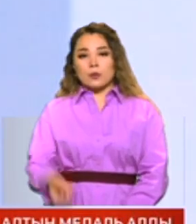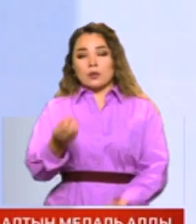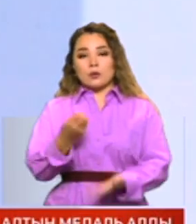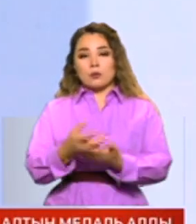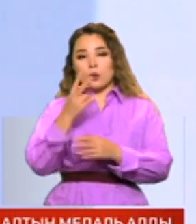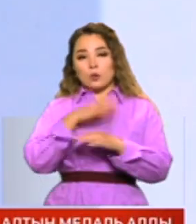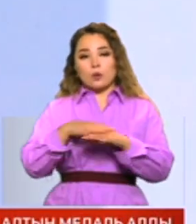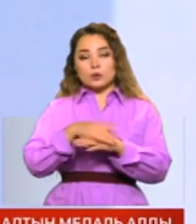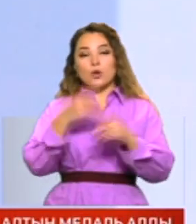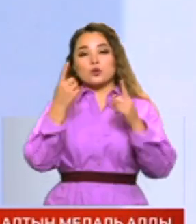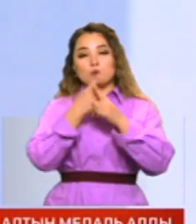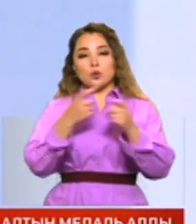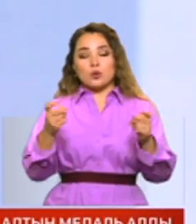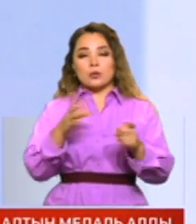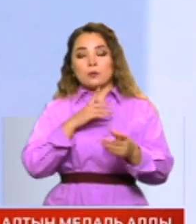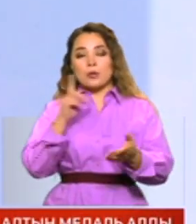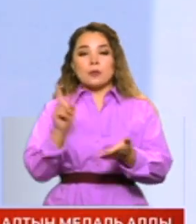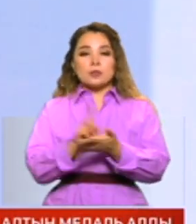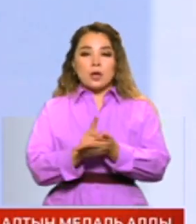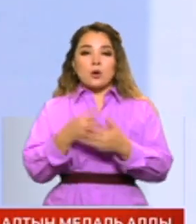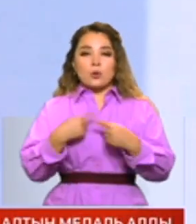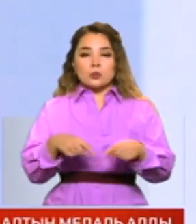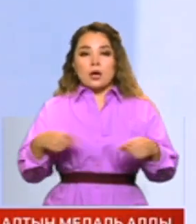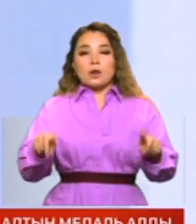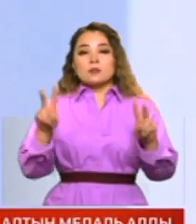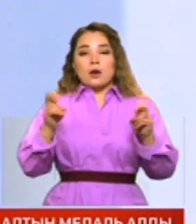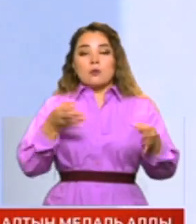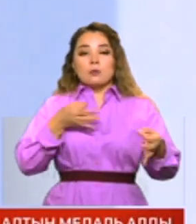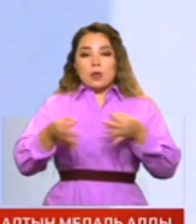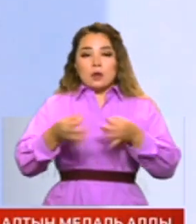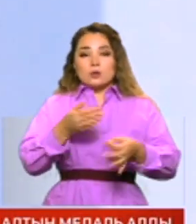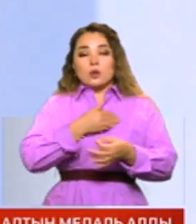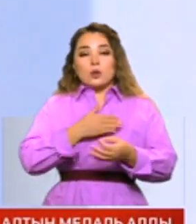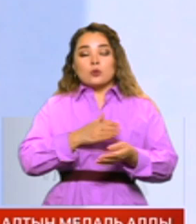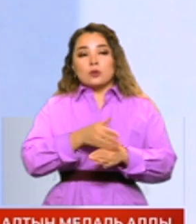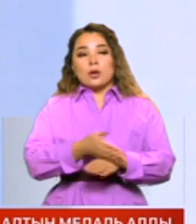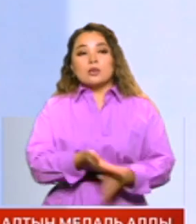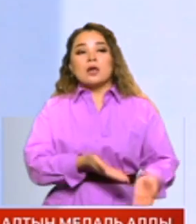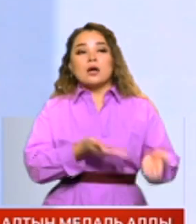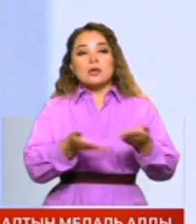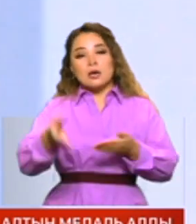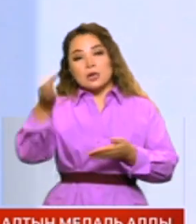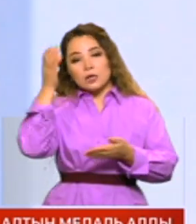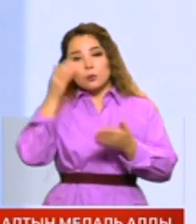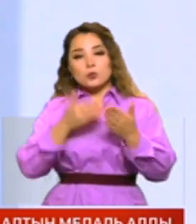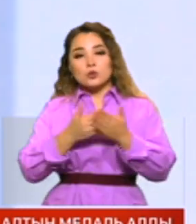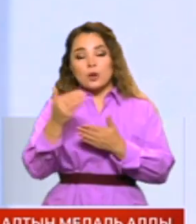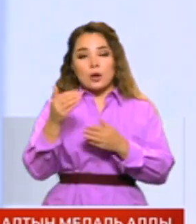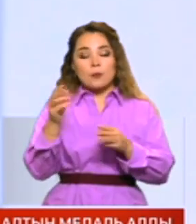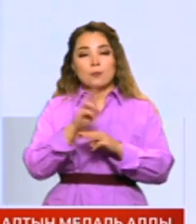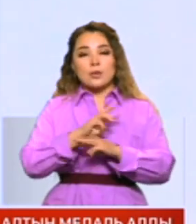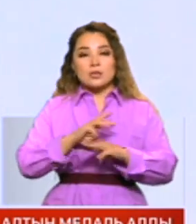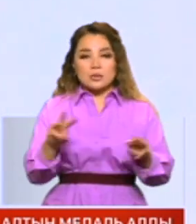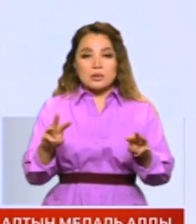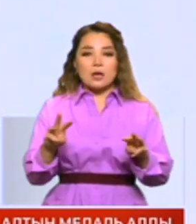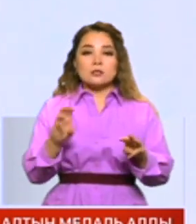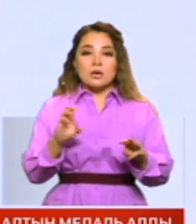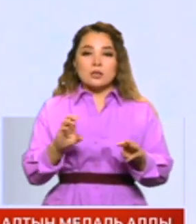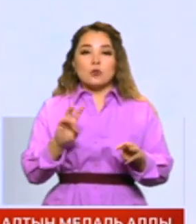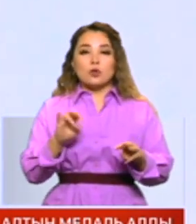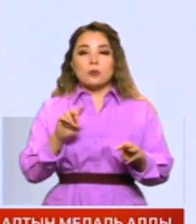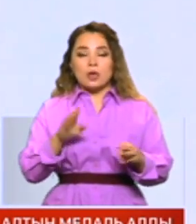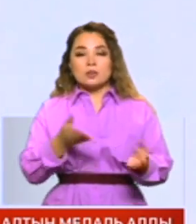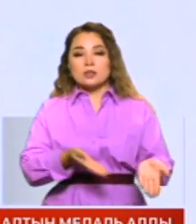Қымбатты көрермен, жолдау жүктеген міндеттер мен өзекті тақырыптарды талқылау үшін студиямызға ғылым және жоғары білім министрі Саясат Нұрбекті